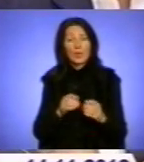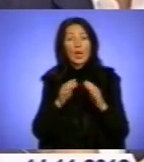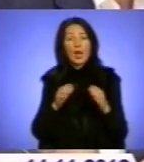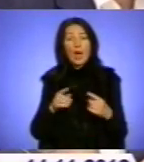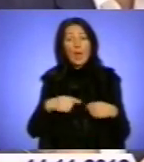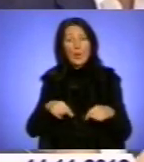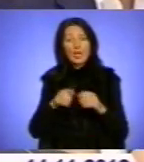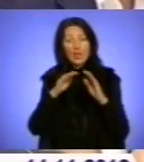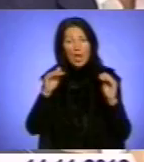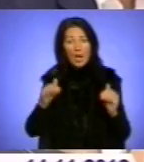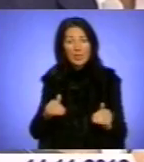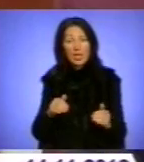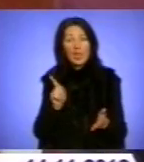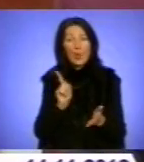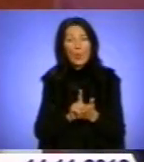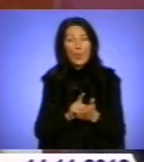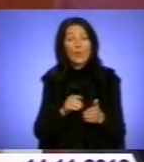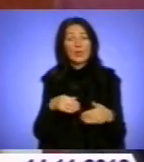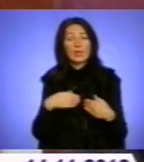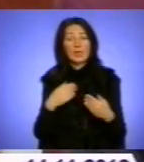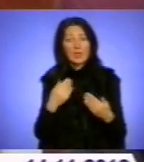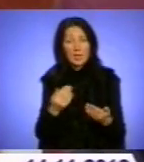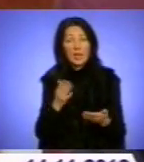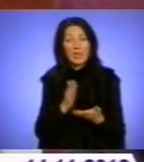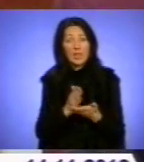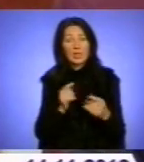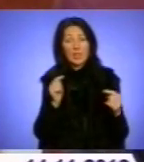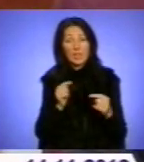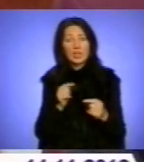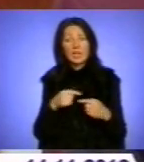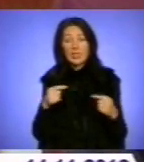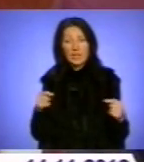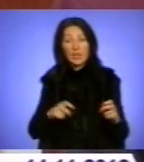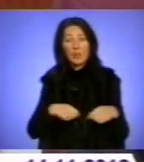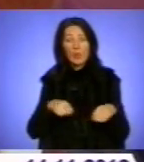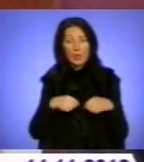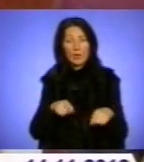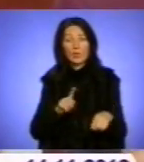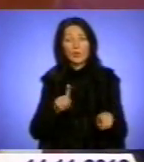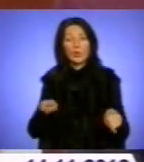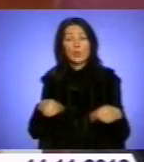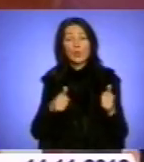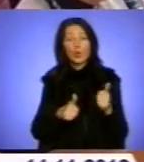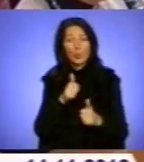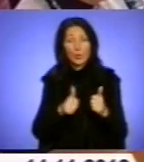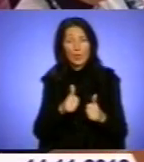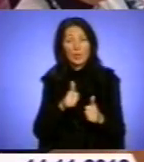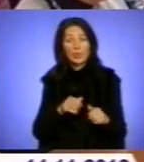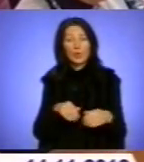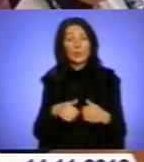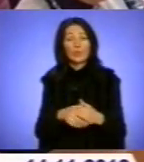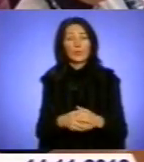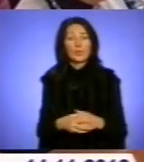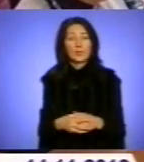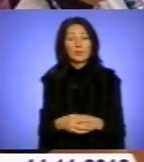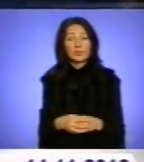голова Держкомтелерадіо, повинні належати різним підприємцям. Це створюватиме здорову конкуренцію і не дасть монополізувати цей бізнес.